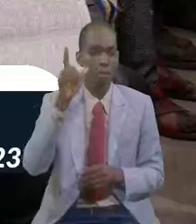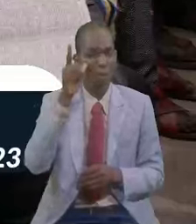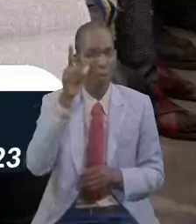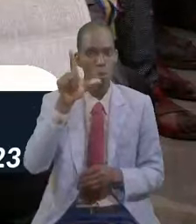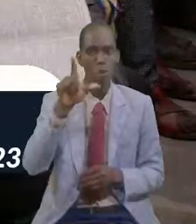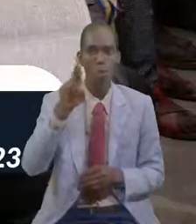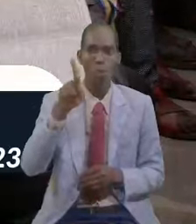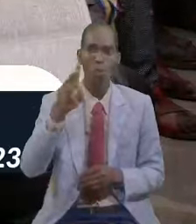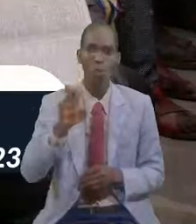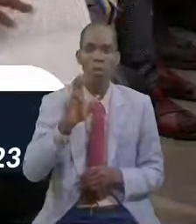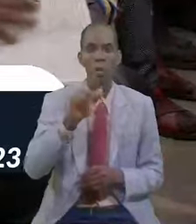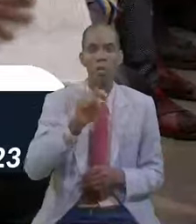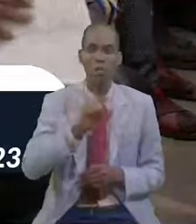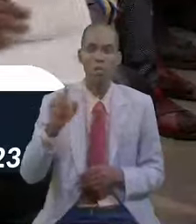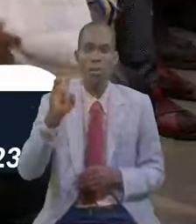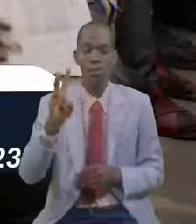13,